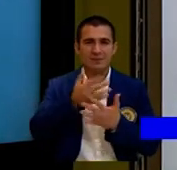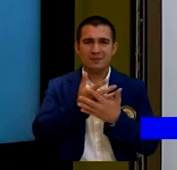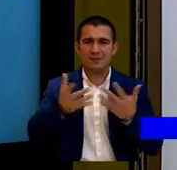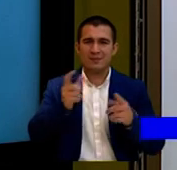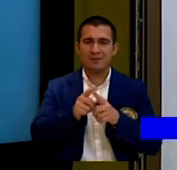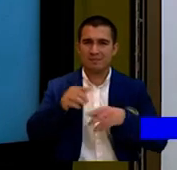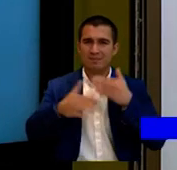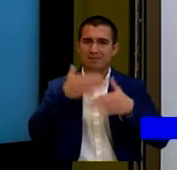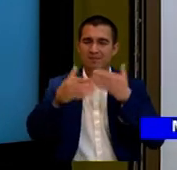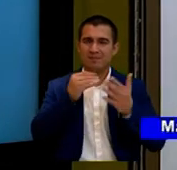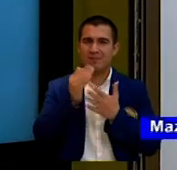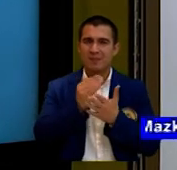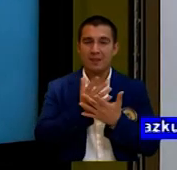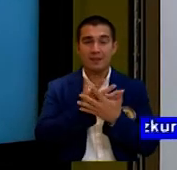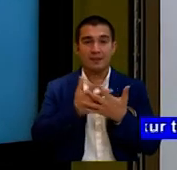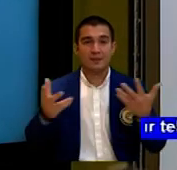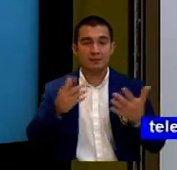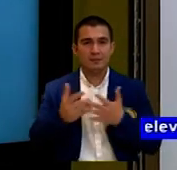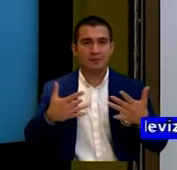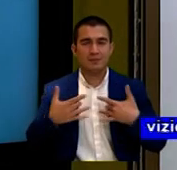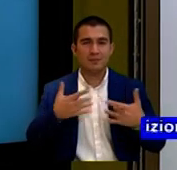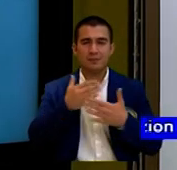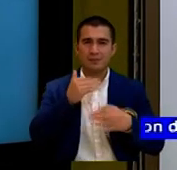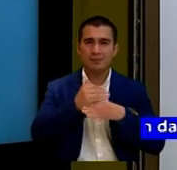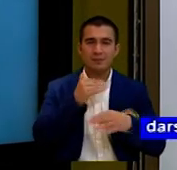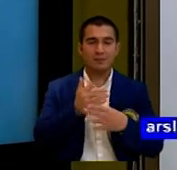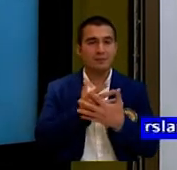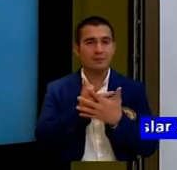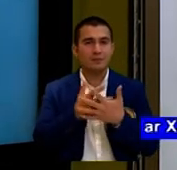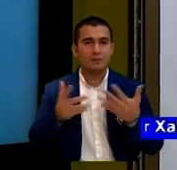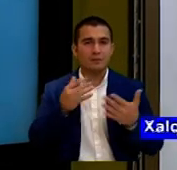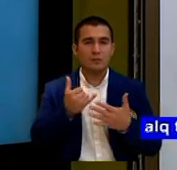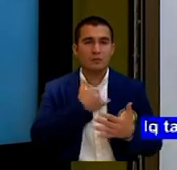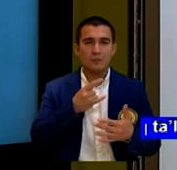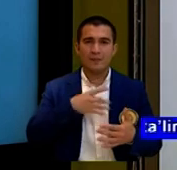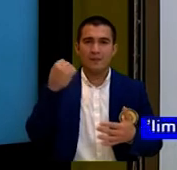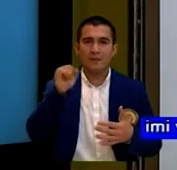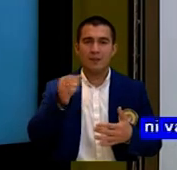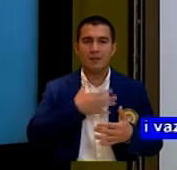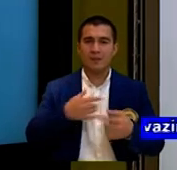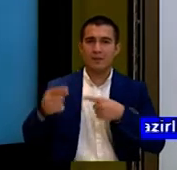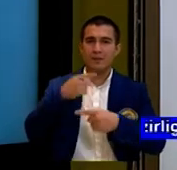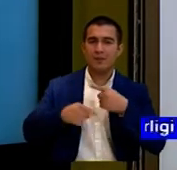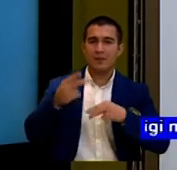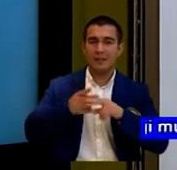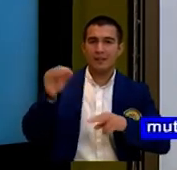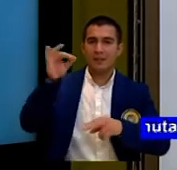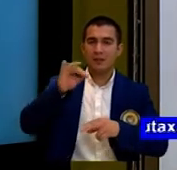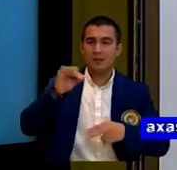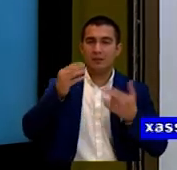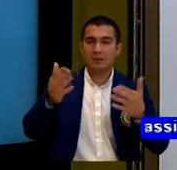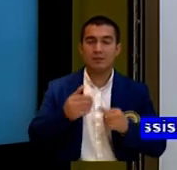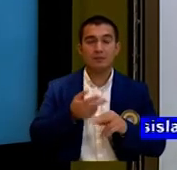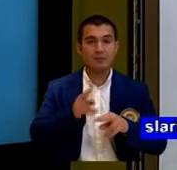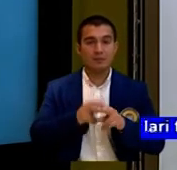tarix, tabiiy fanlar, teatr sohasidagi yutuqlar hamda bu yutuqlarga hissa qo'shgan tarixchi olimlar,